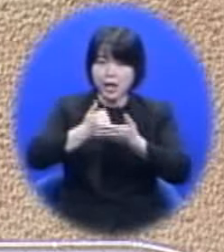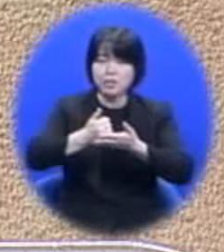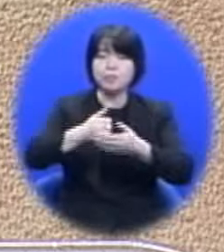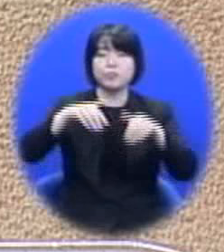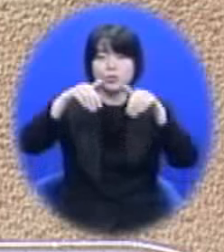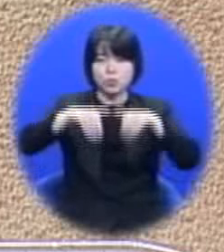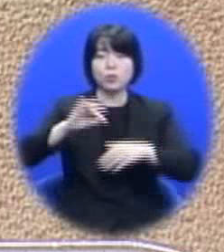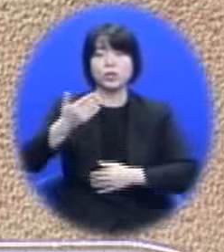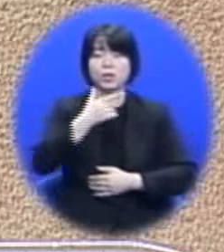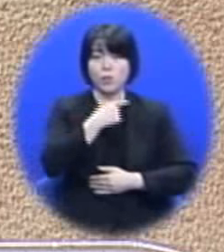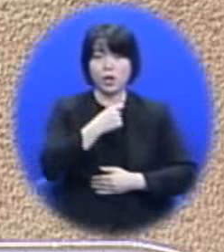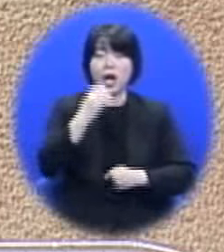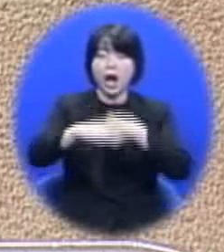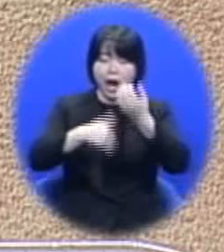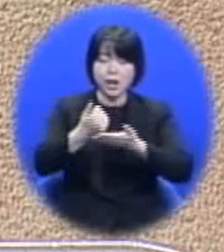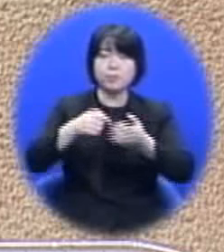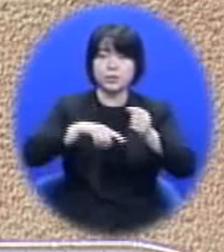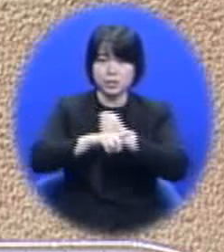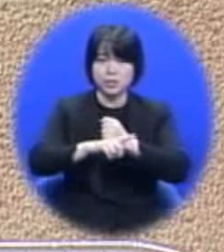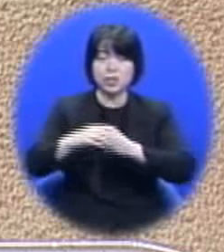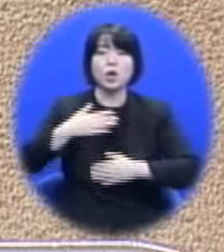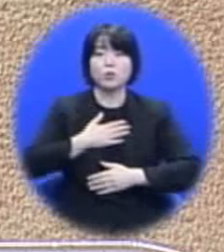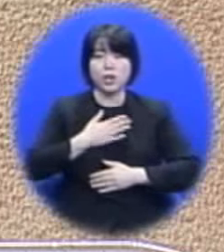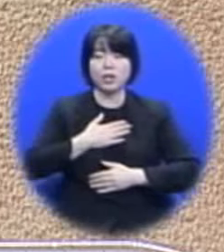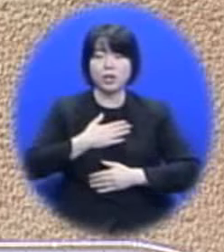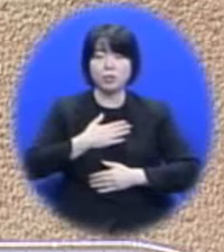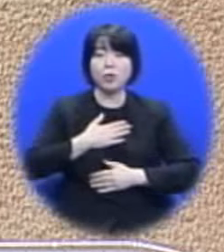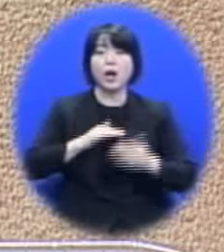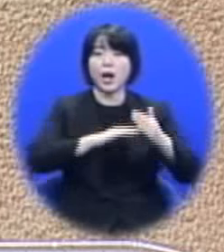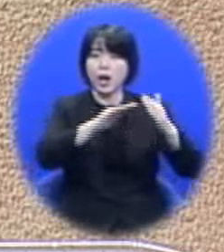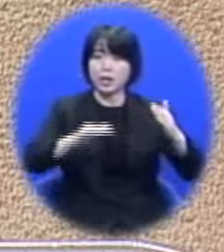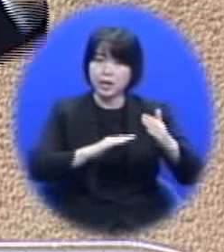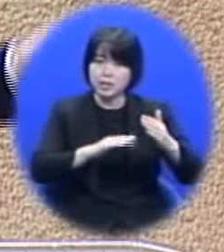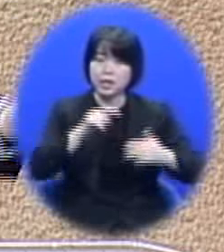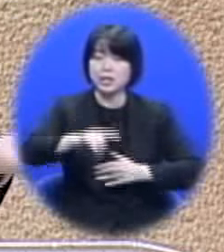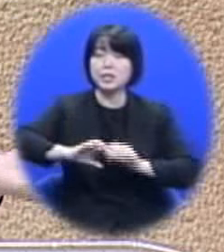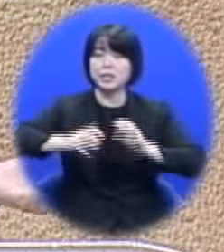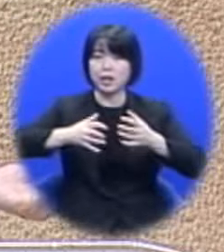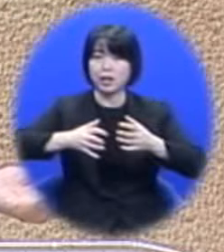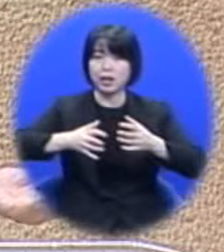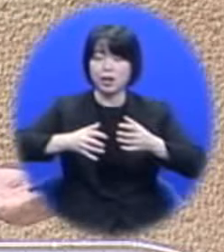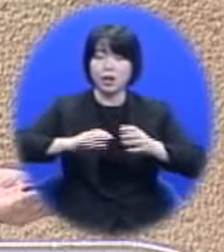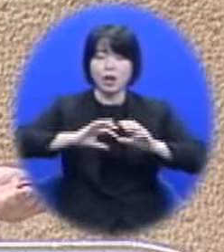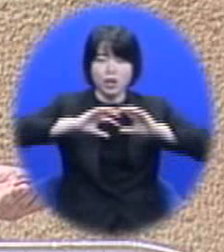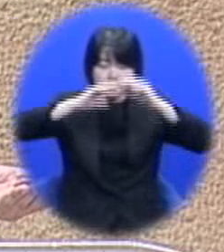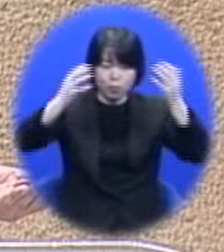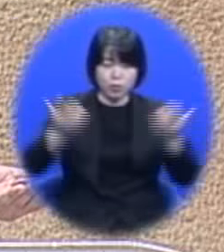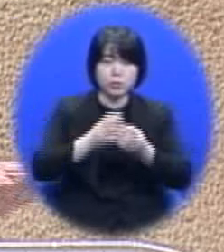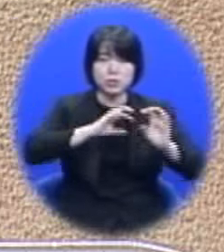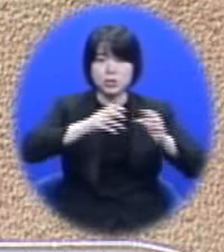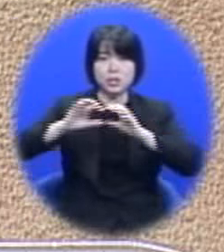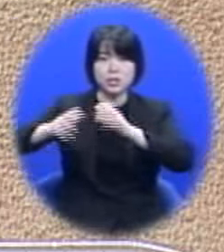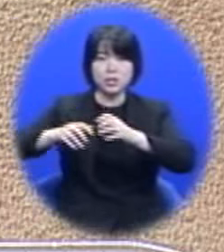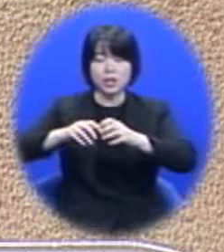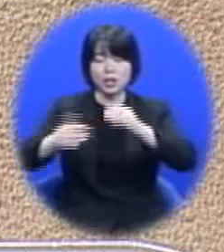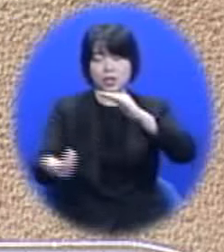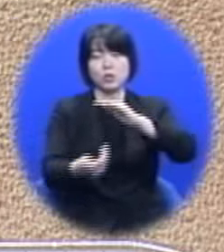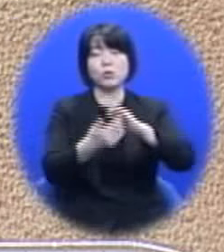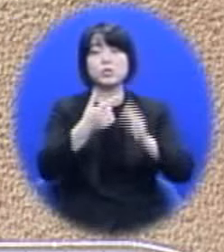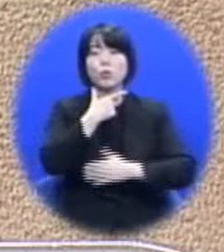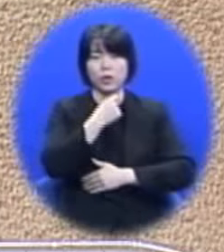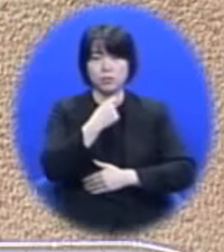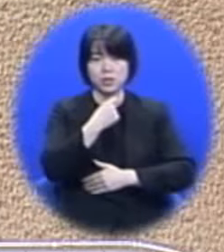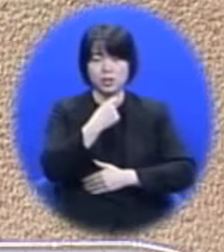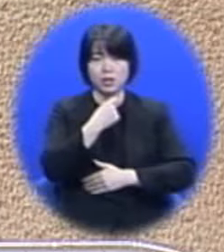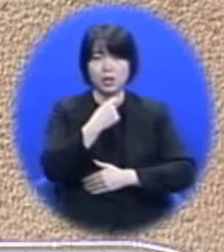뜻이 제게도, 우리 가정에도, 이 나라에도, 열방에도 이루어지기 원합니다. 우리의 기도가